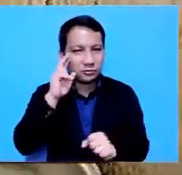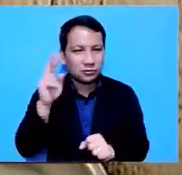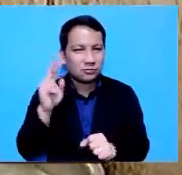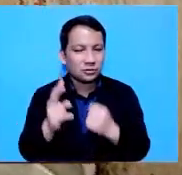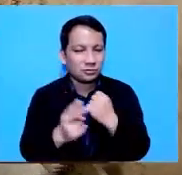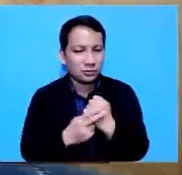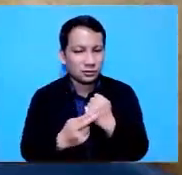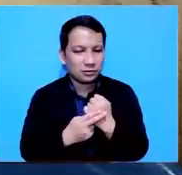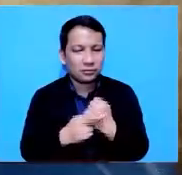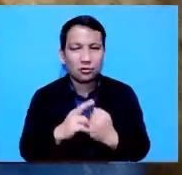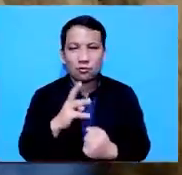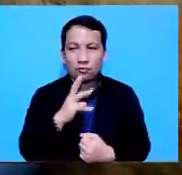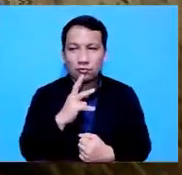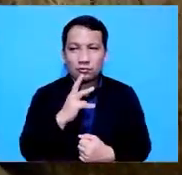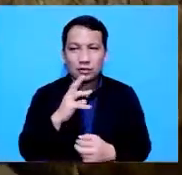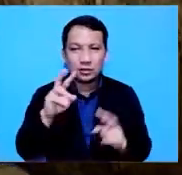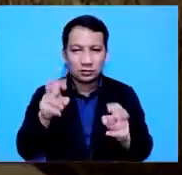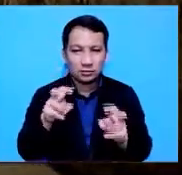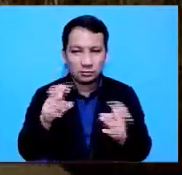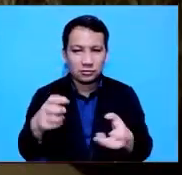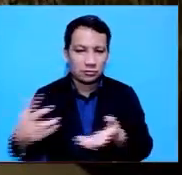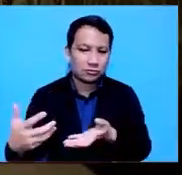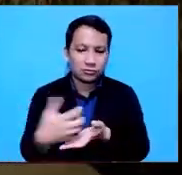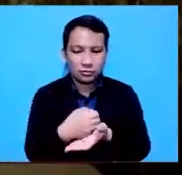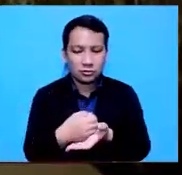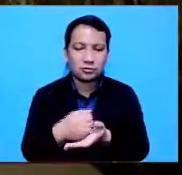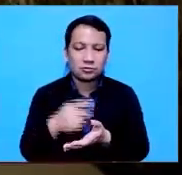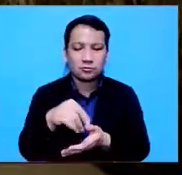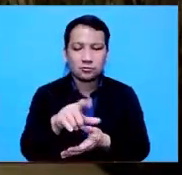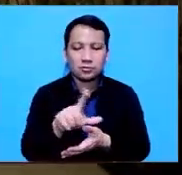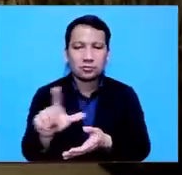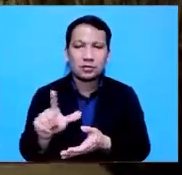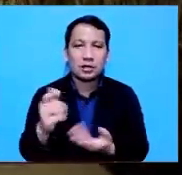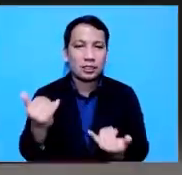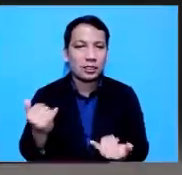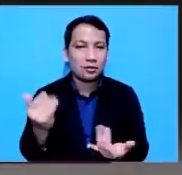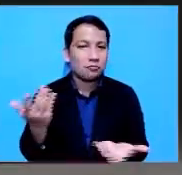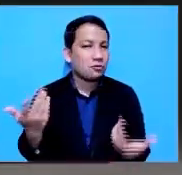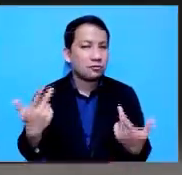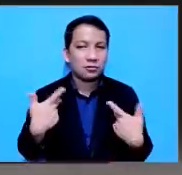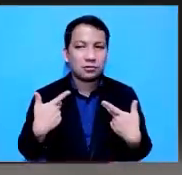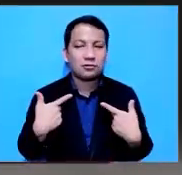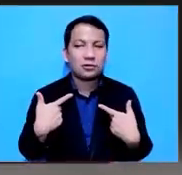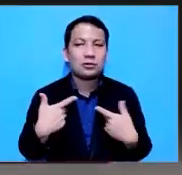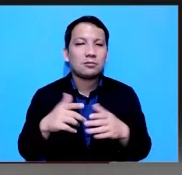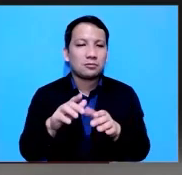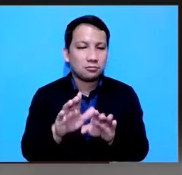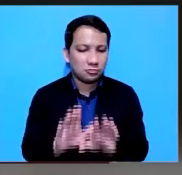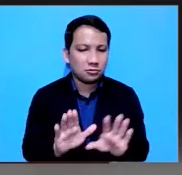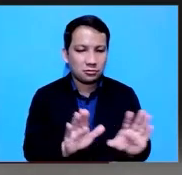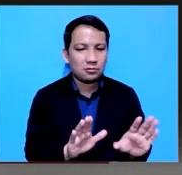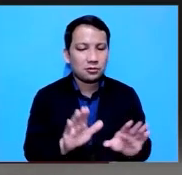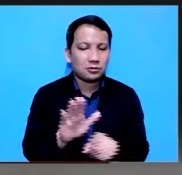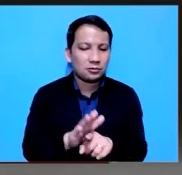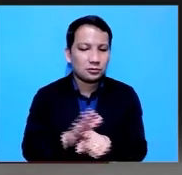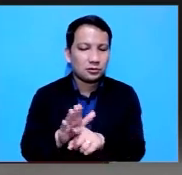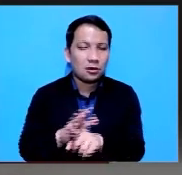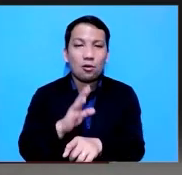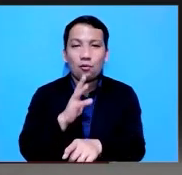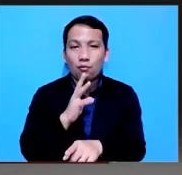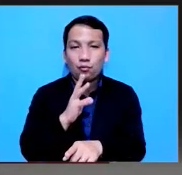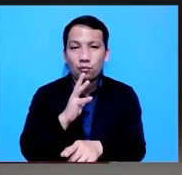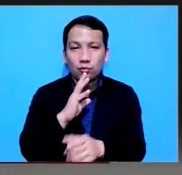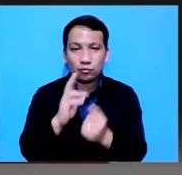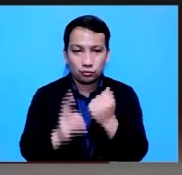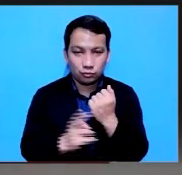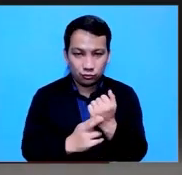tubig ang tinatawag na collection pools. Ngayon, wala pa tayong ganyan, pero dahan-dahan magkakaroon na tayo yung